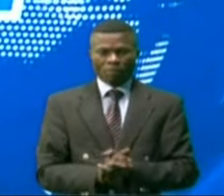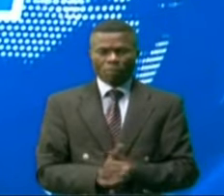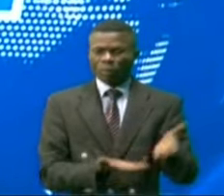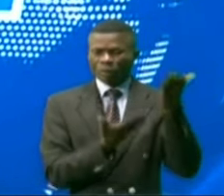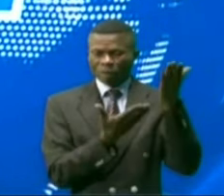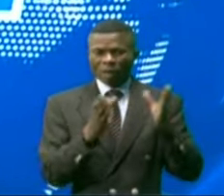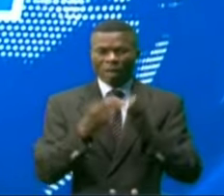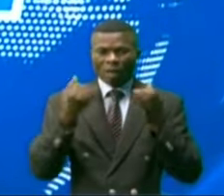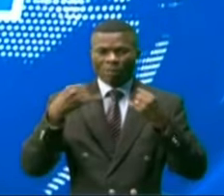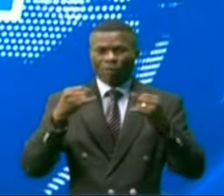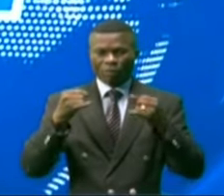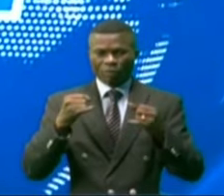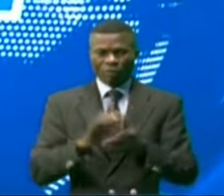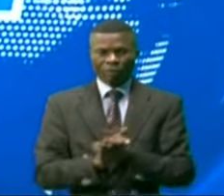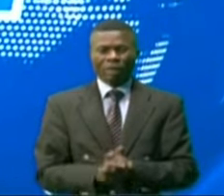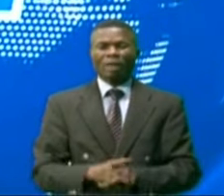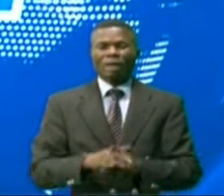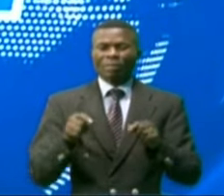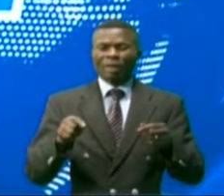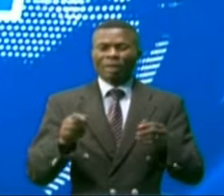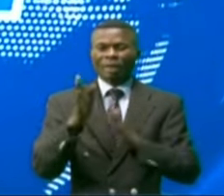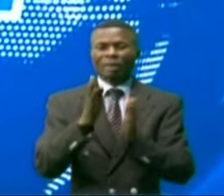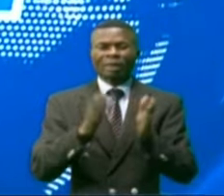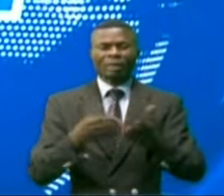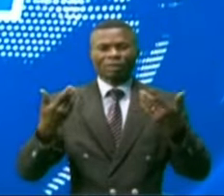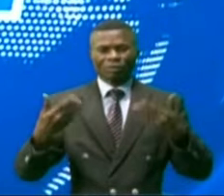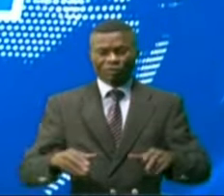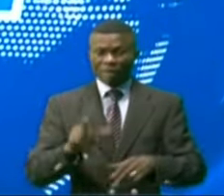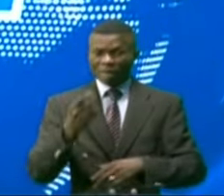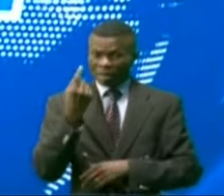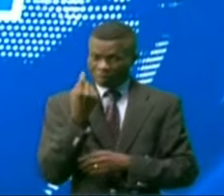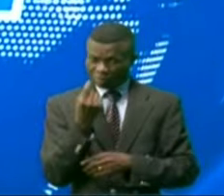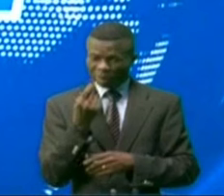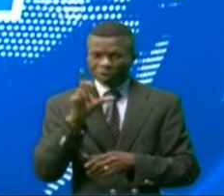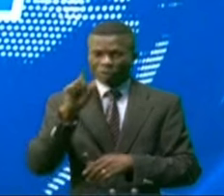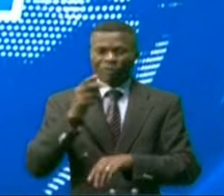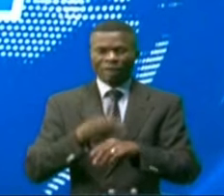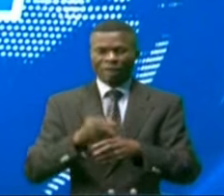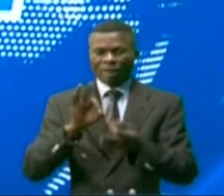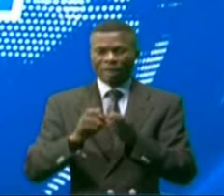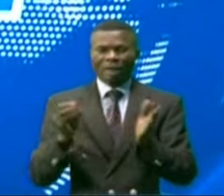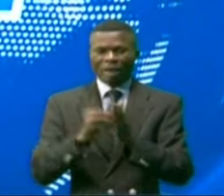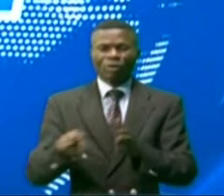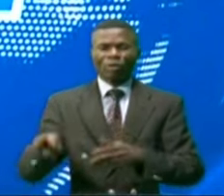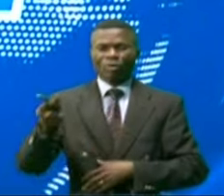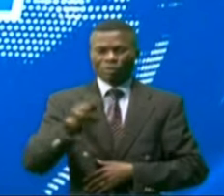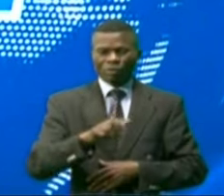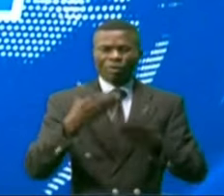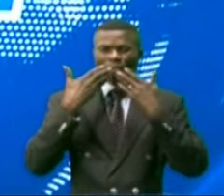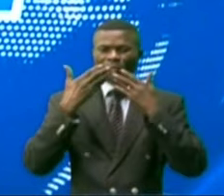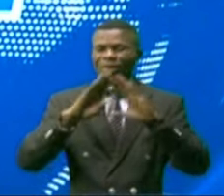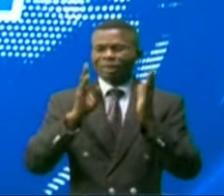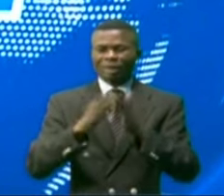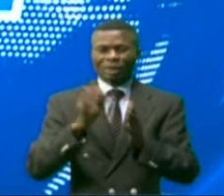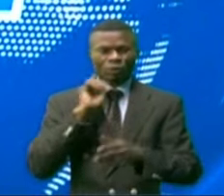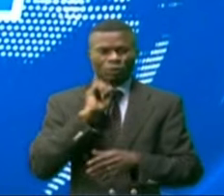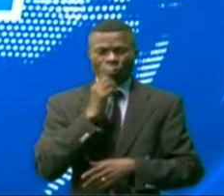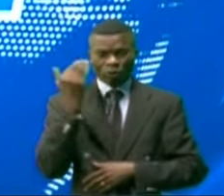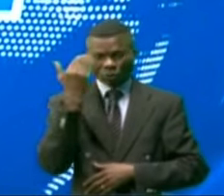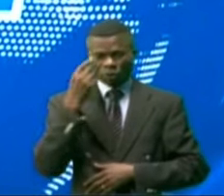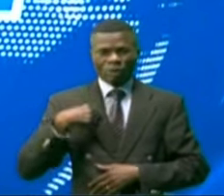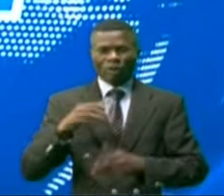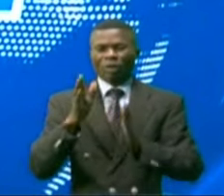Essentiel avec l'actualité, Anita Luambo-Tchala sera de votre tout à l'heure pour le 20h. D'autres actualités à retrouver dans notre